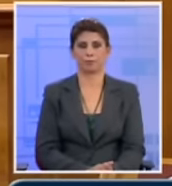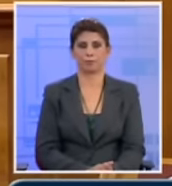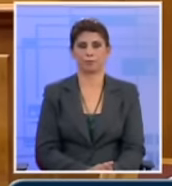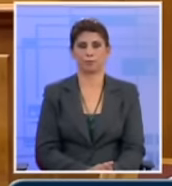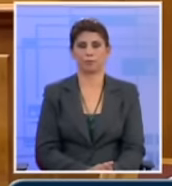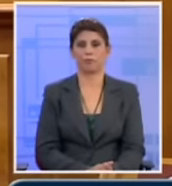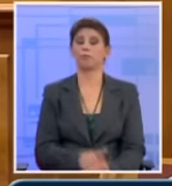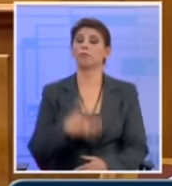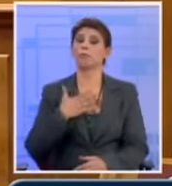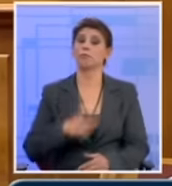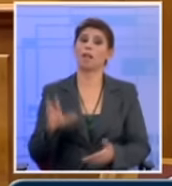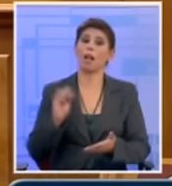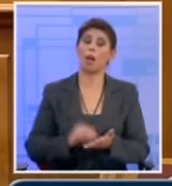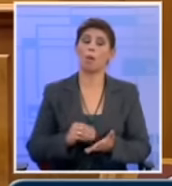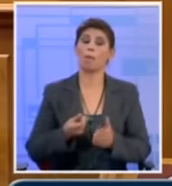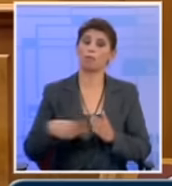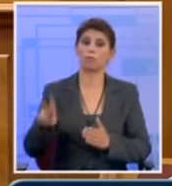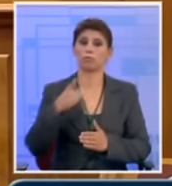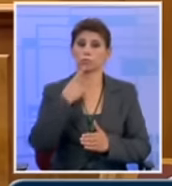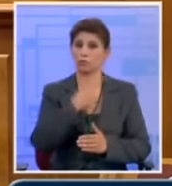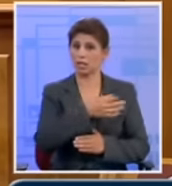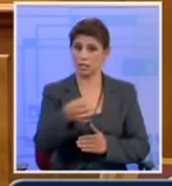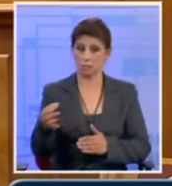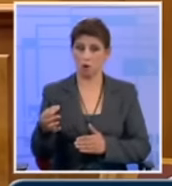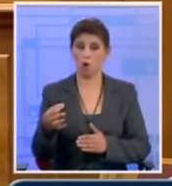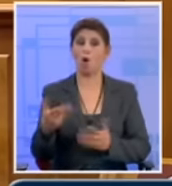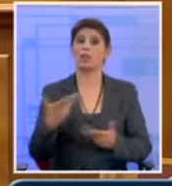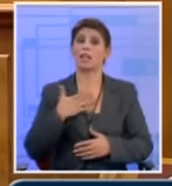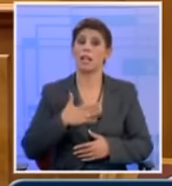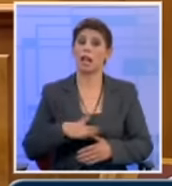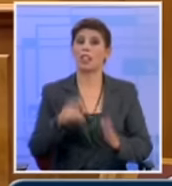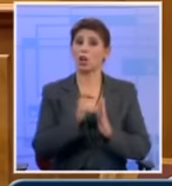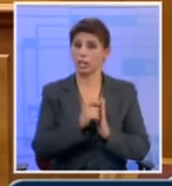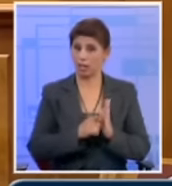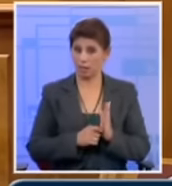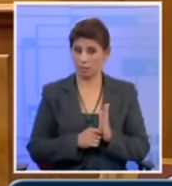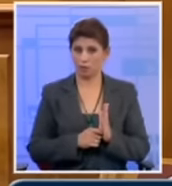Και θέλω ακόμα περισσότερο να σας πω ότι θέλω να καταγράψω